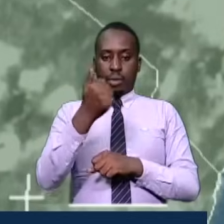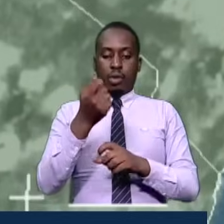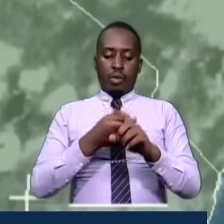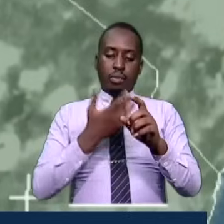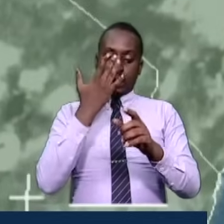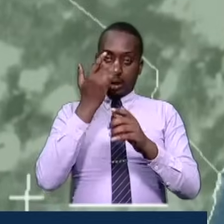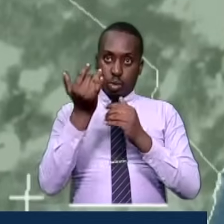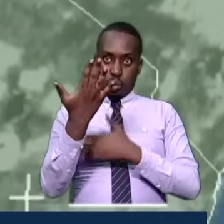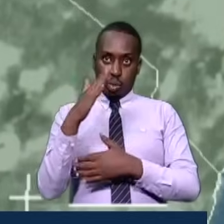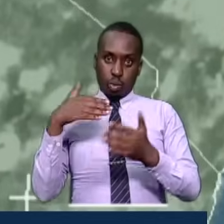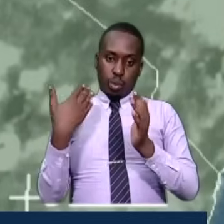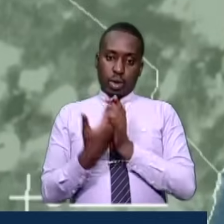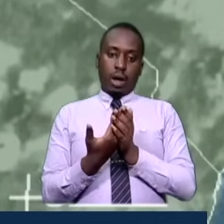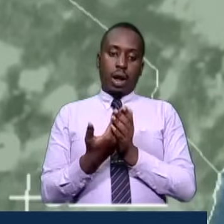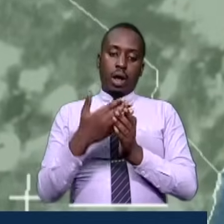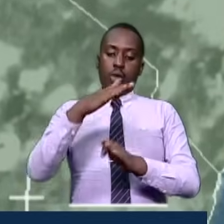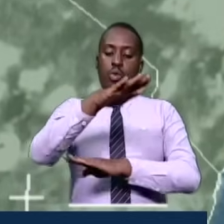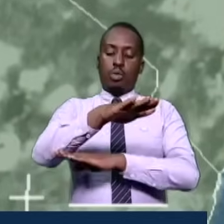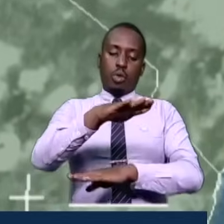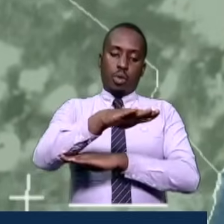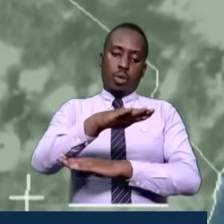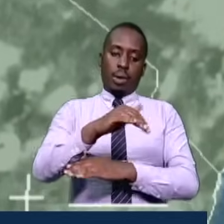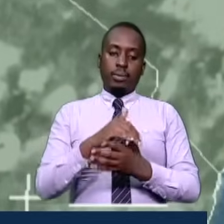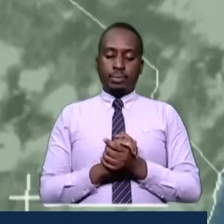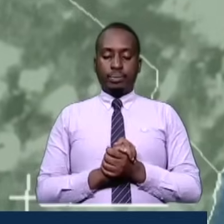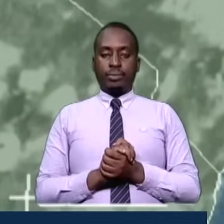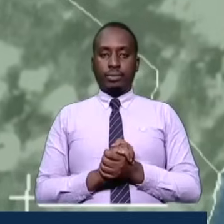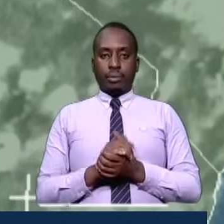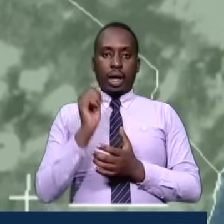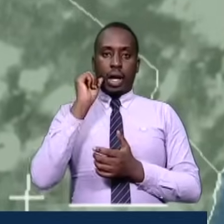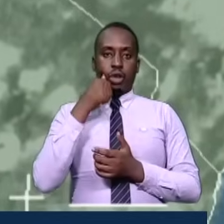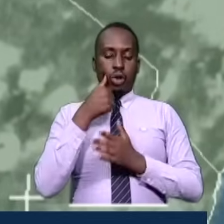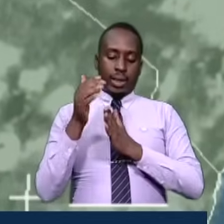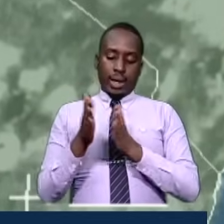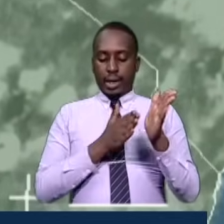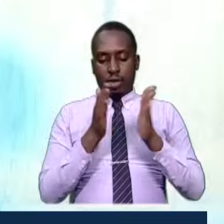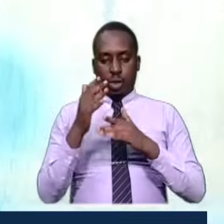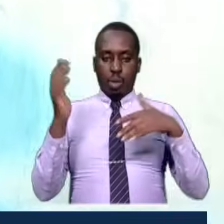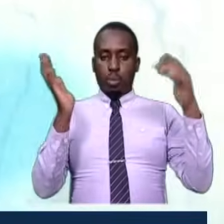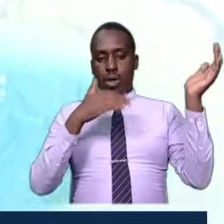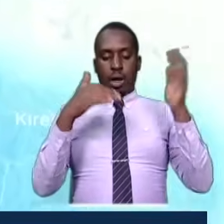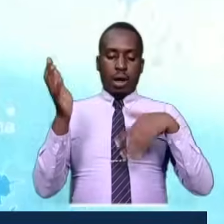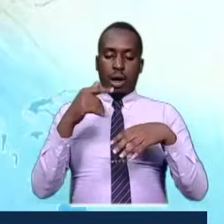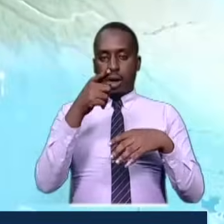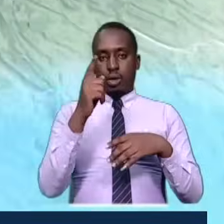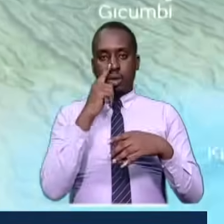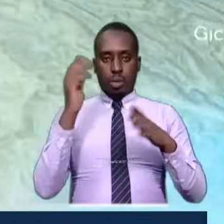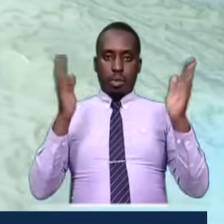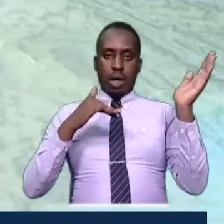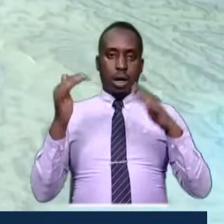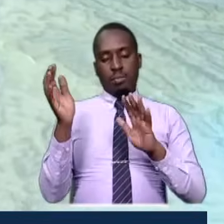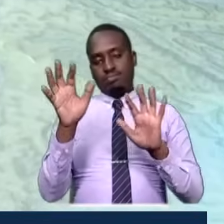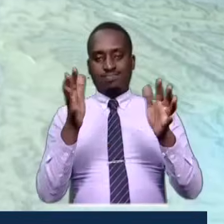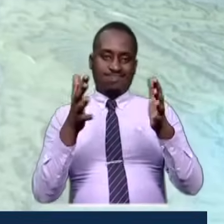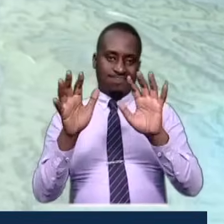mu gitondo kugira amasaha yo ku gicamunsi ku munsi w'ejo hateganyijwe umuyaga ndetse umuyaga ukazaba